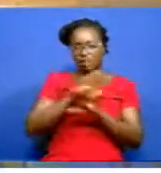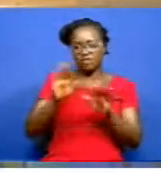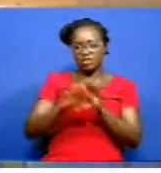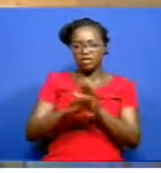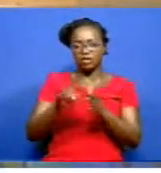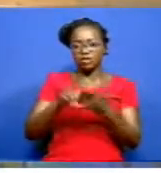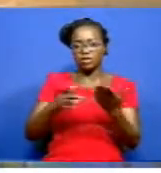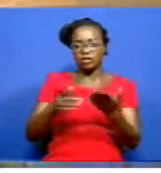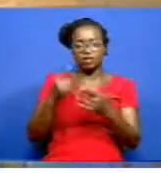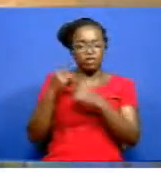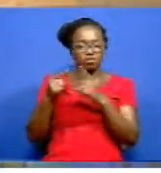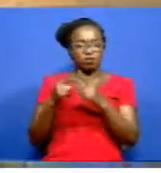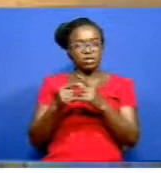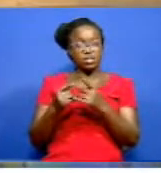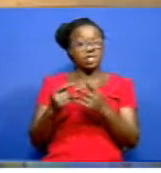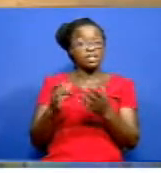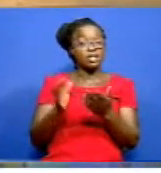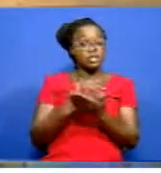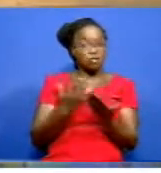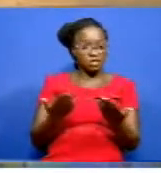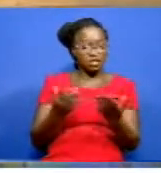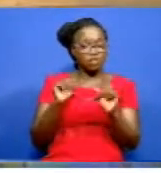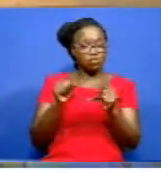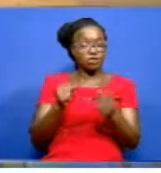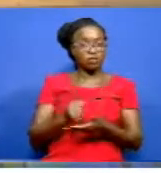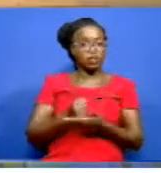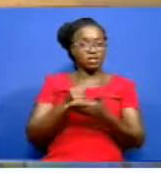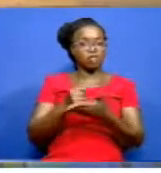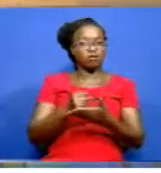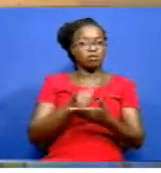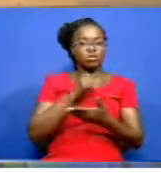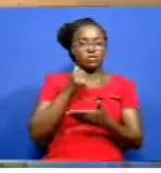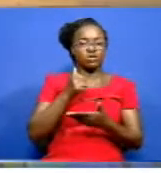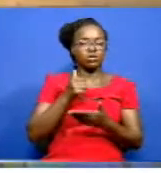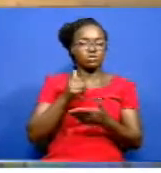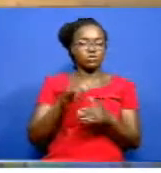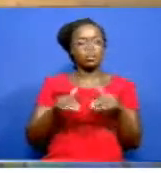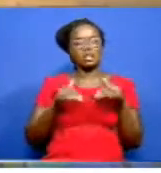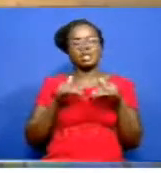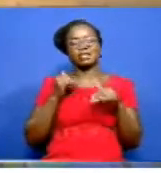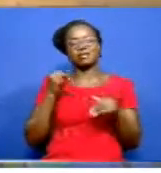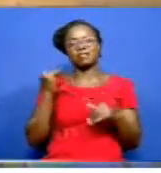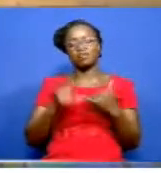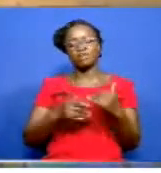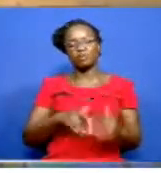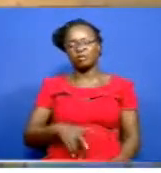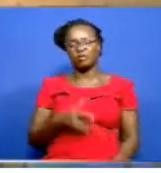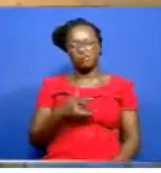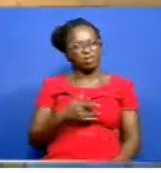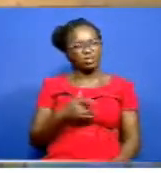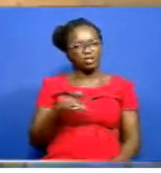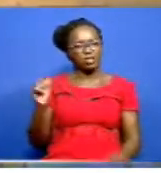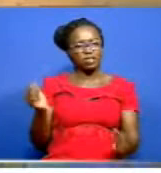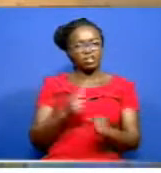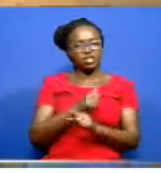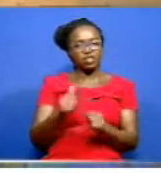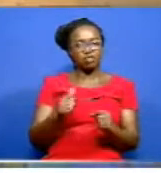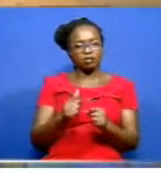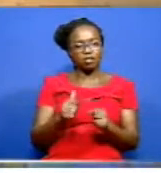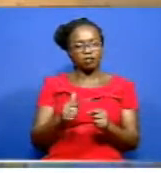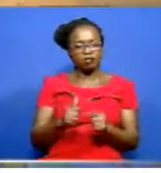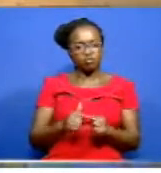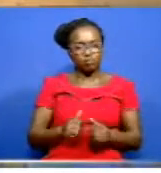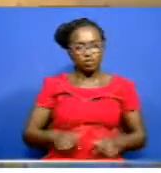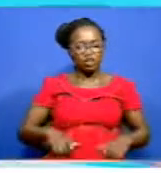ni kitu na tunaweza kusaidia. Isifike mbali sana alafu feel siwezi endelea na maisha.